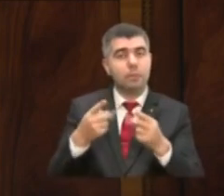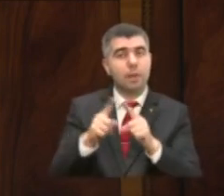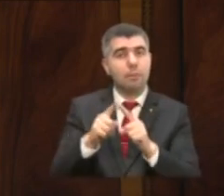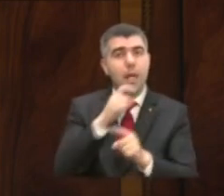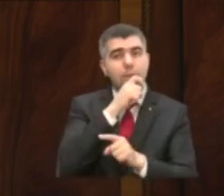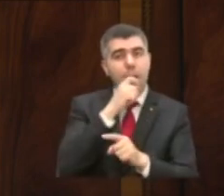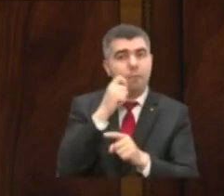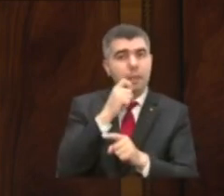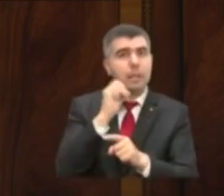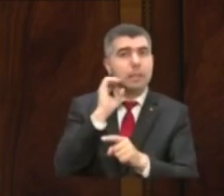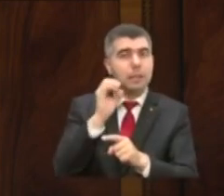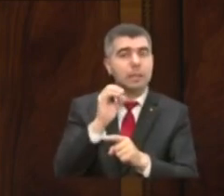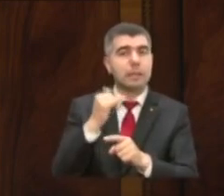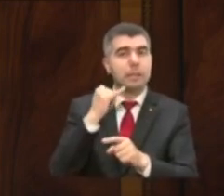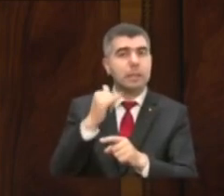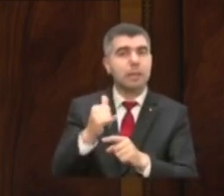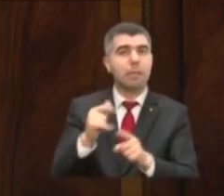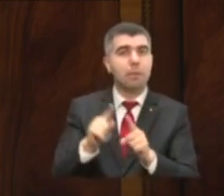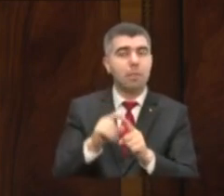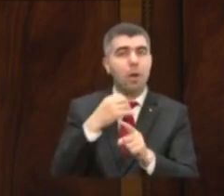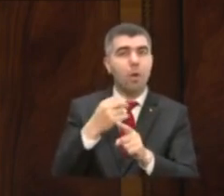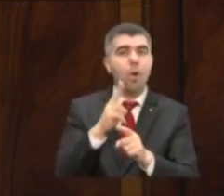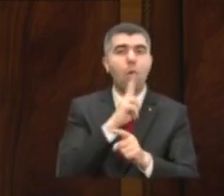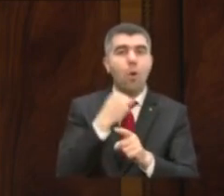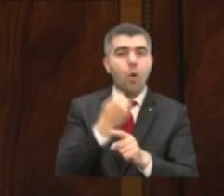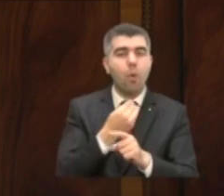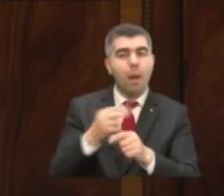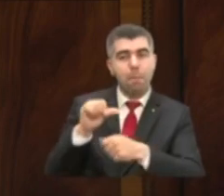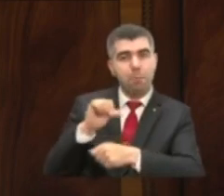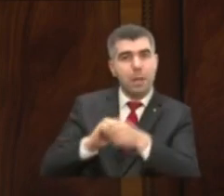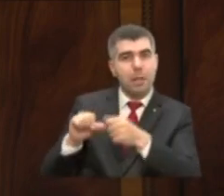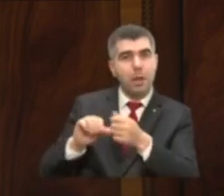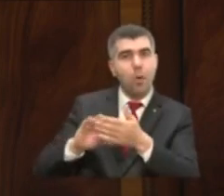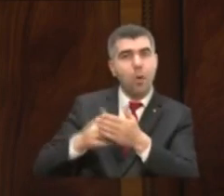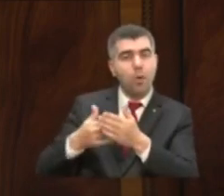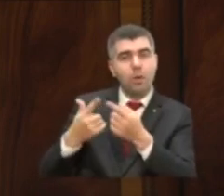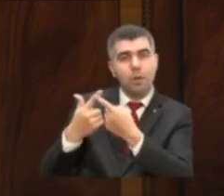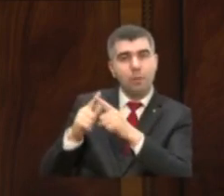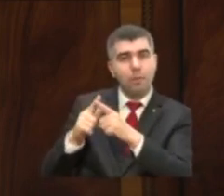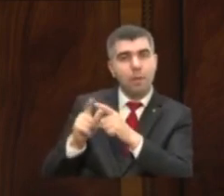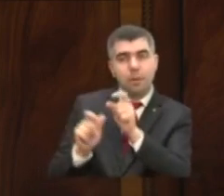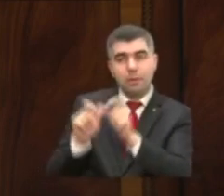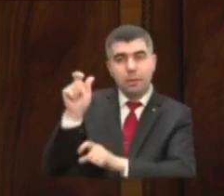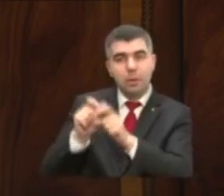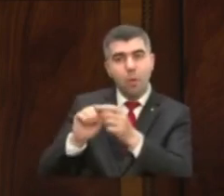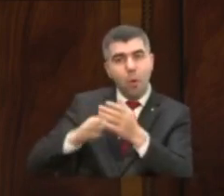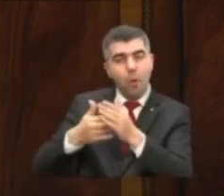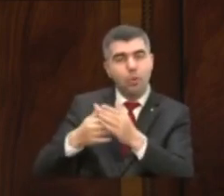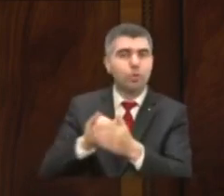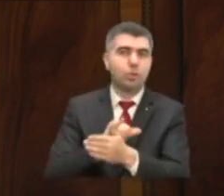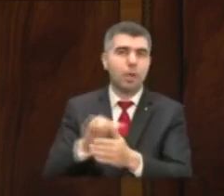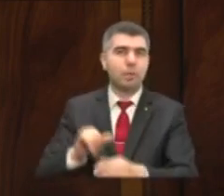شيئا، حنا ما غادي نتدخلوش في هذا الشيء، ماشي غادي تجي حكومة تقلب العدد ديال المغاربة مرة واحدة